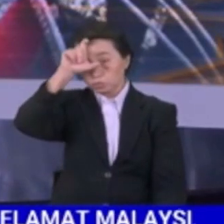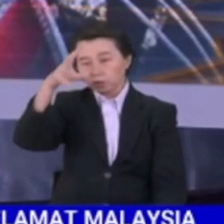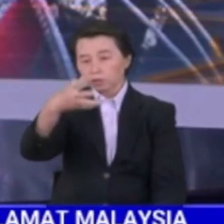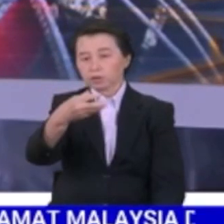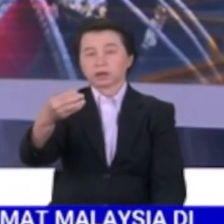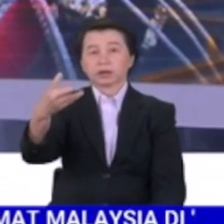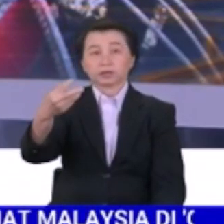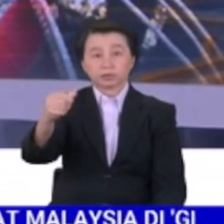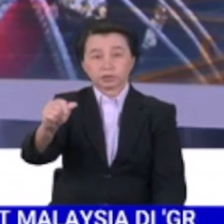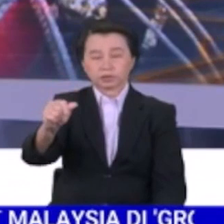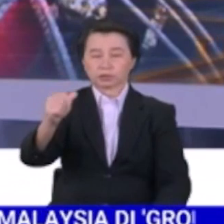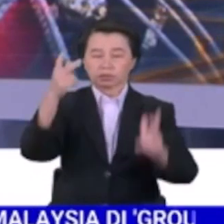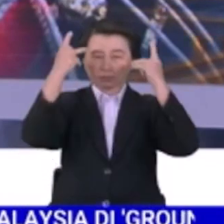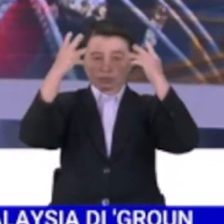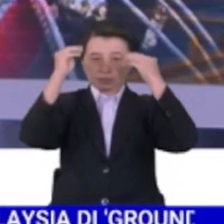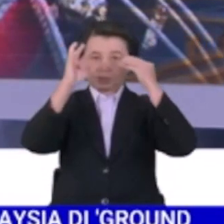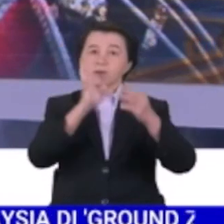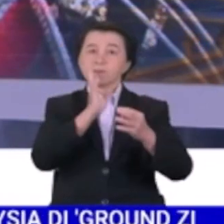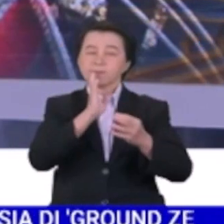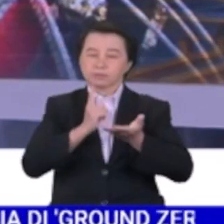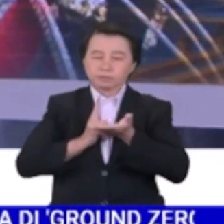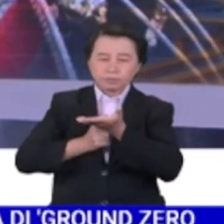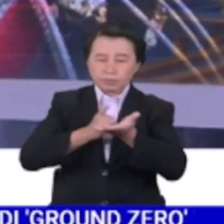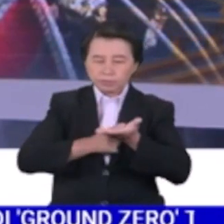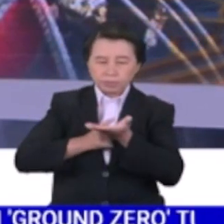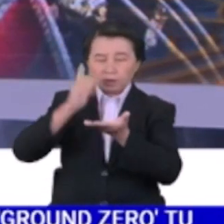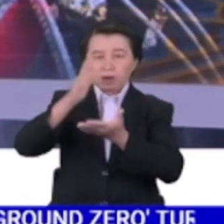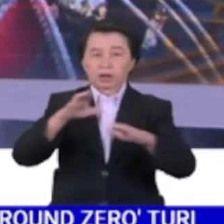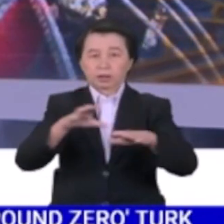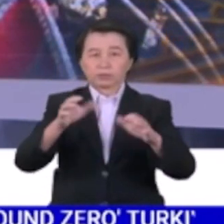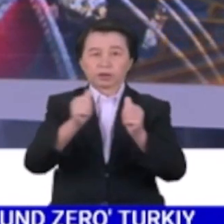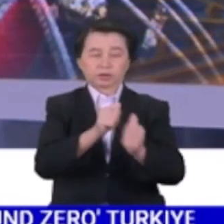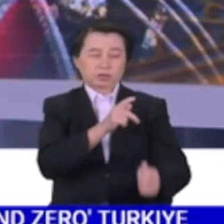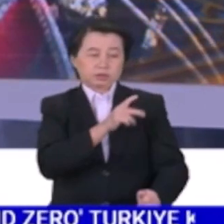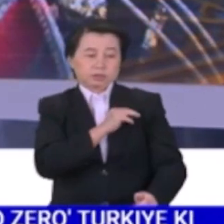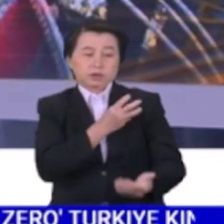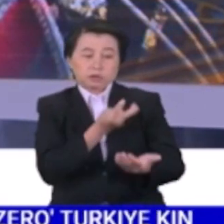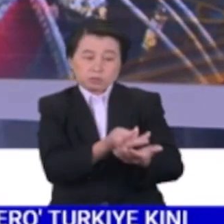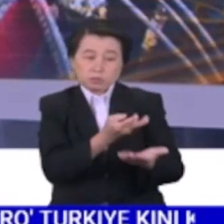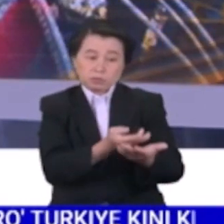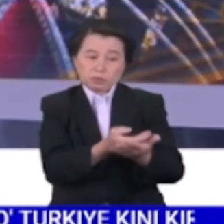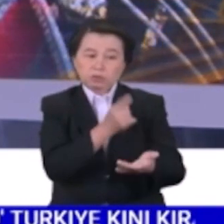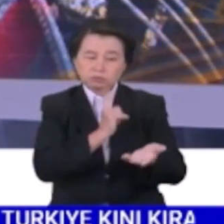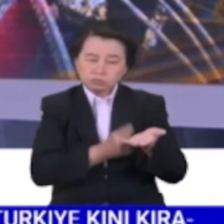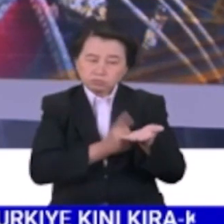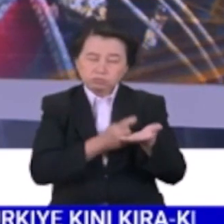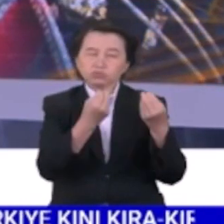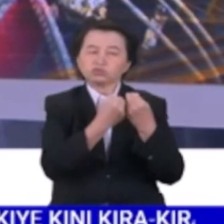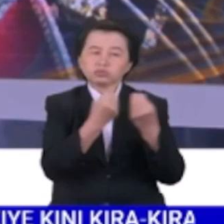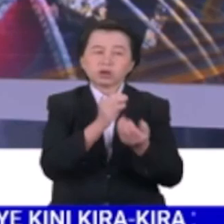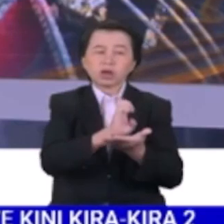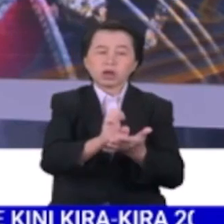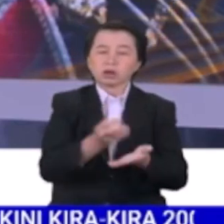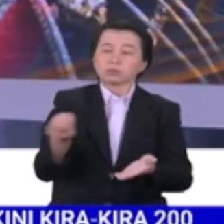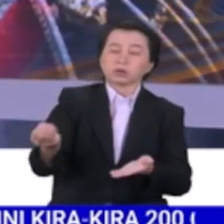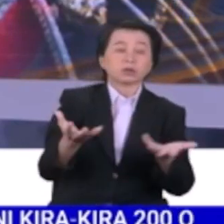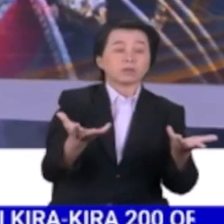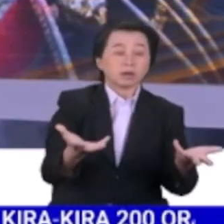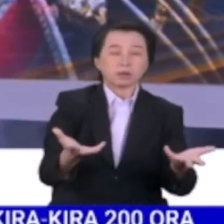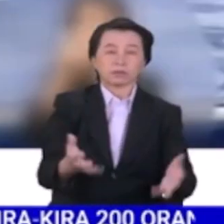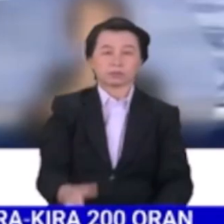dan Syria. Perdana Menteri berkata perbincangan akan dibuat dengan Kementerian Kewangan bagi menentukan jumlah elaun berkenaan.